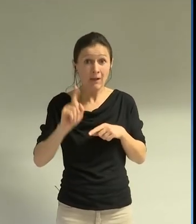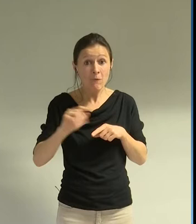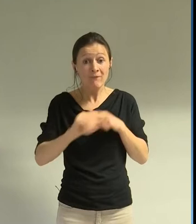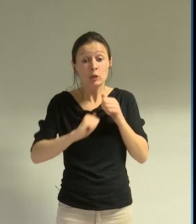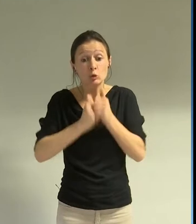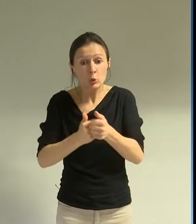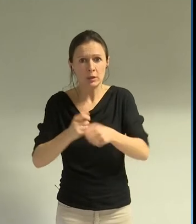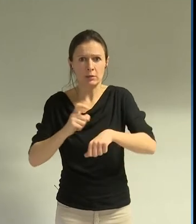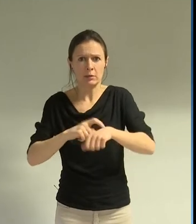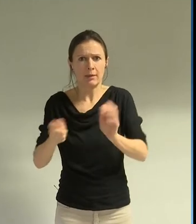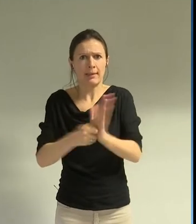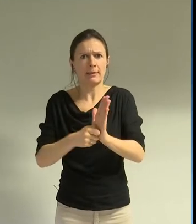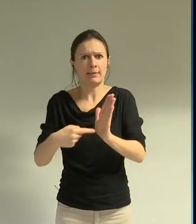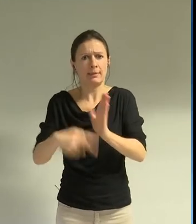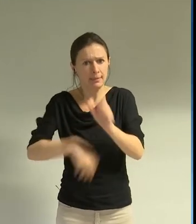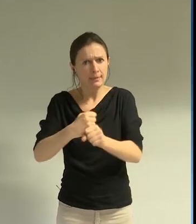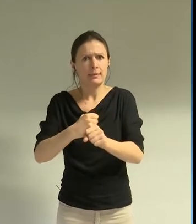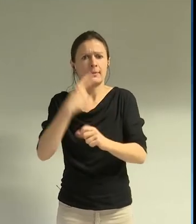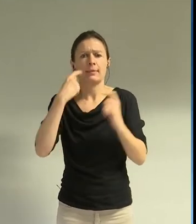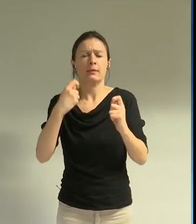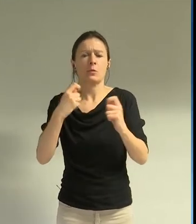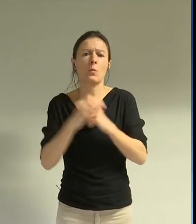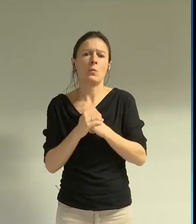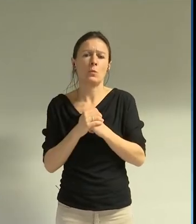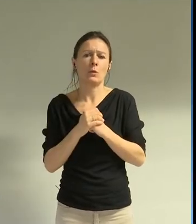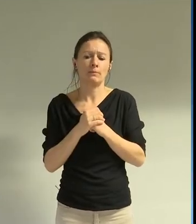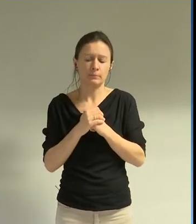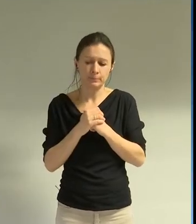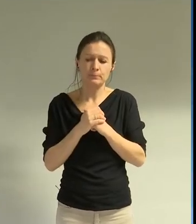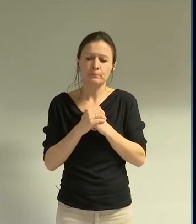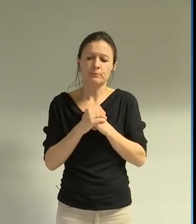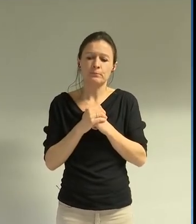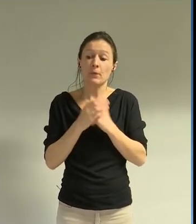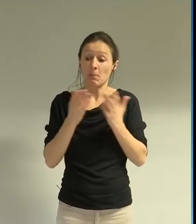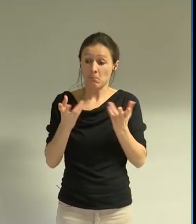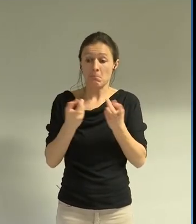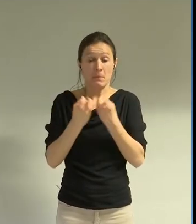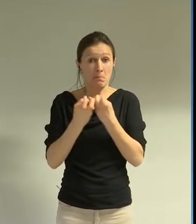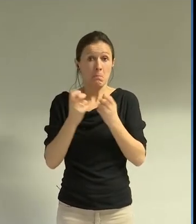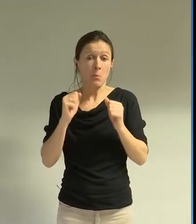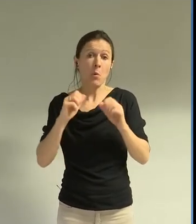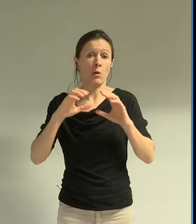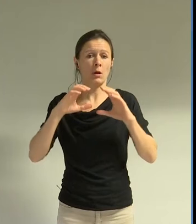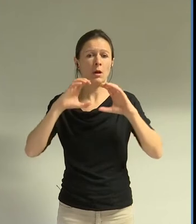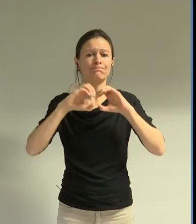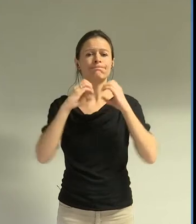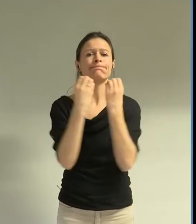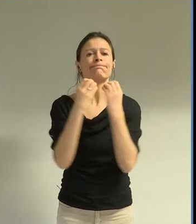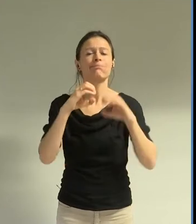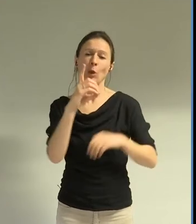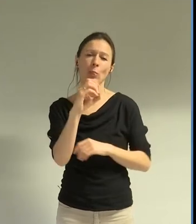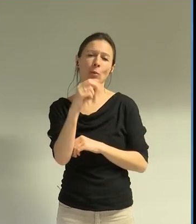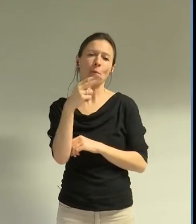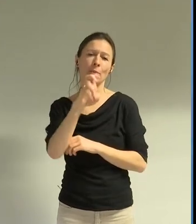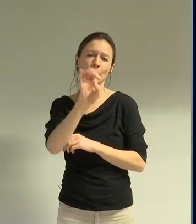se pose la question des échelles on pourrait être on peut tracer un donut mondial donc des économistes